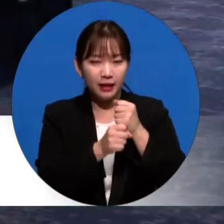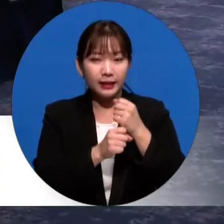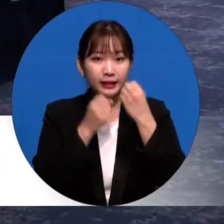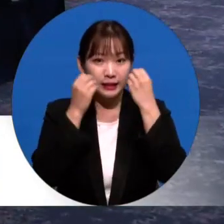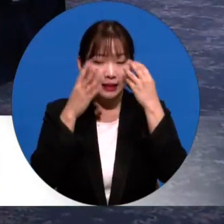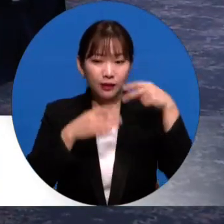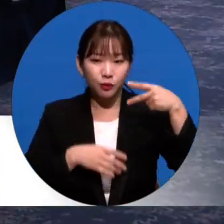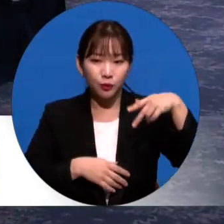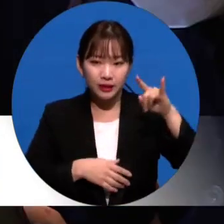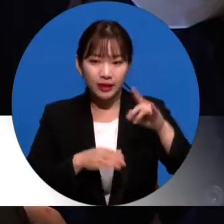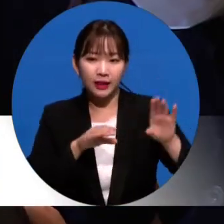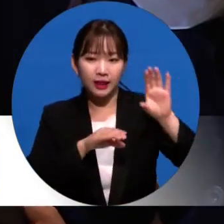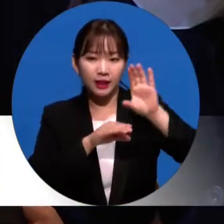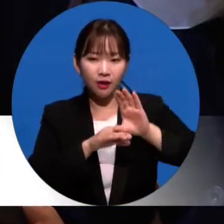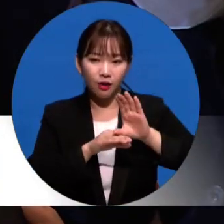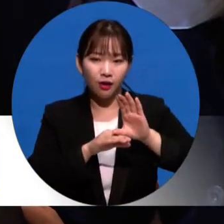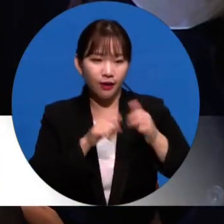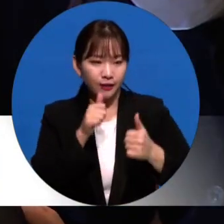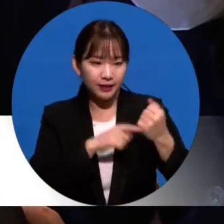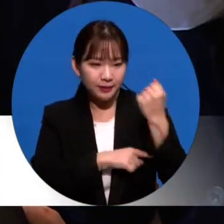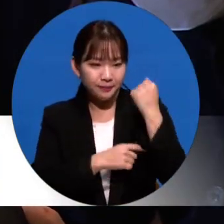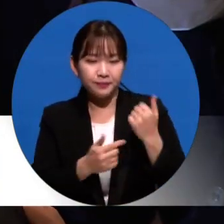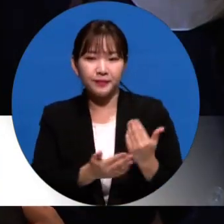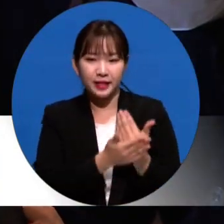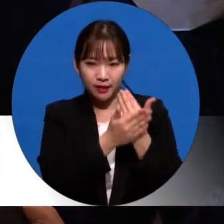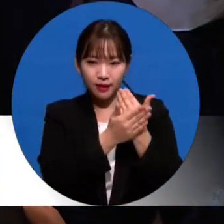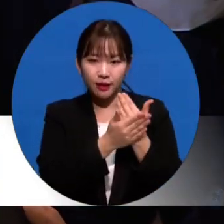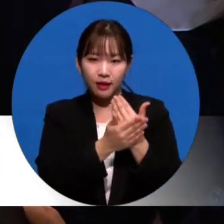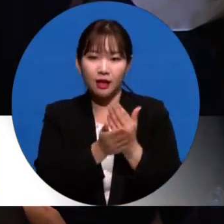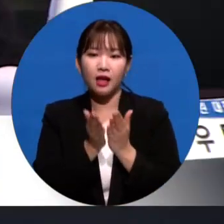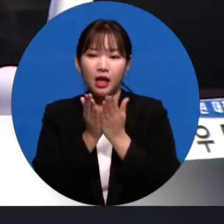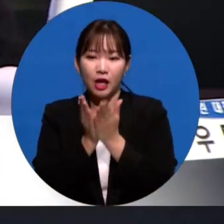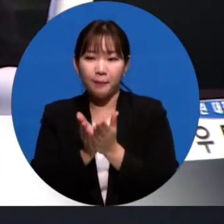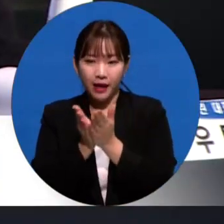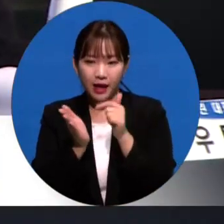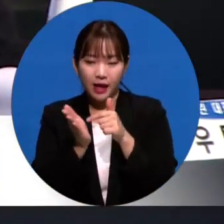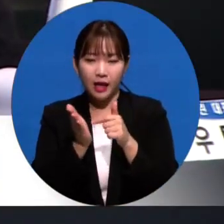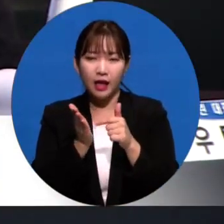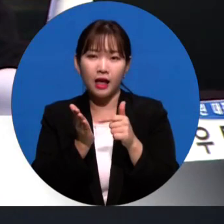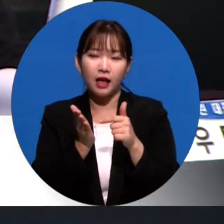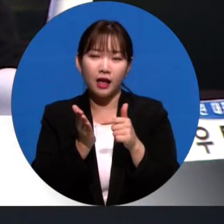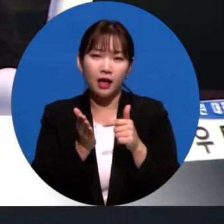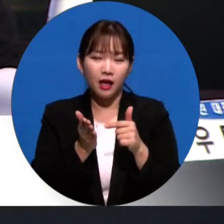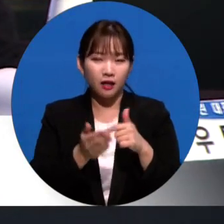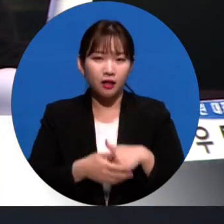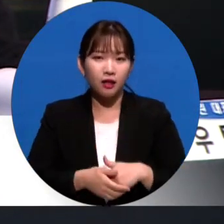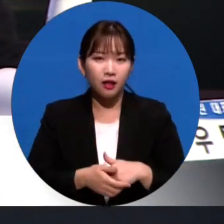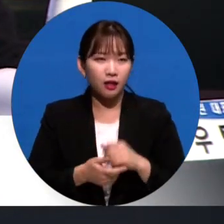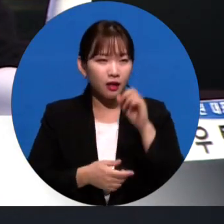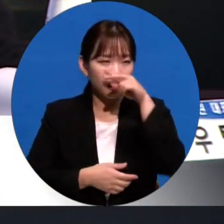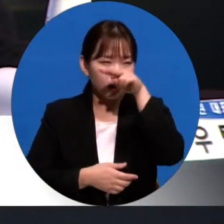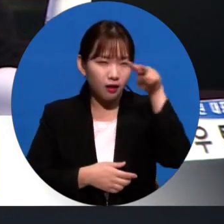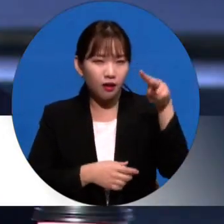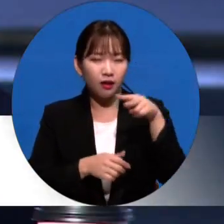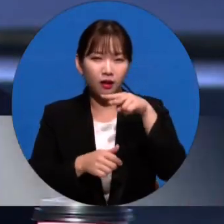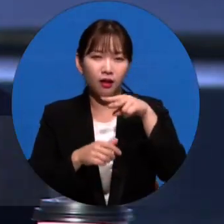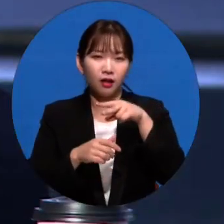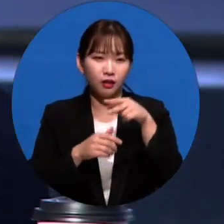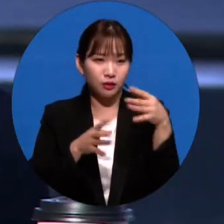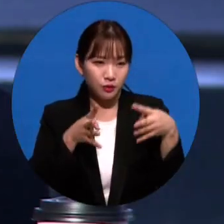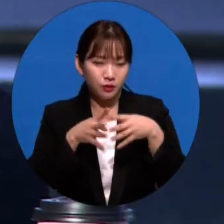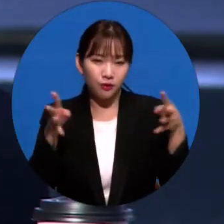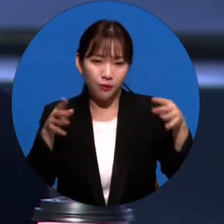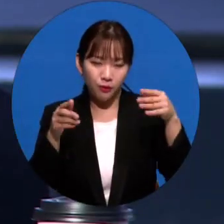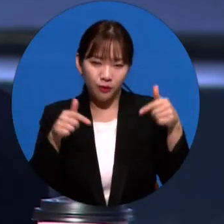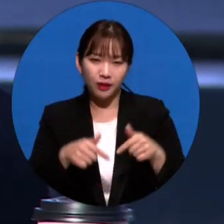신소재를 추가해 조선산업 경쟁력을 강화하고 연안 여객선의 시계 제한 완화로 섬 주민의 정주 여건을 개선하는